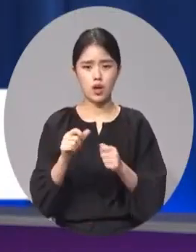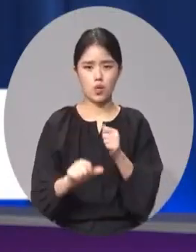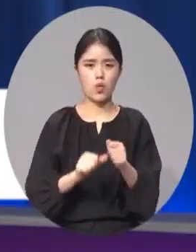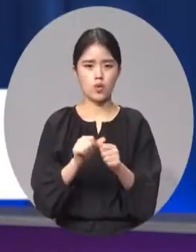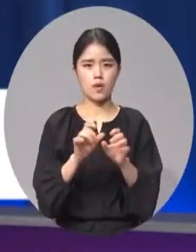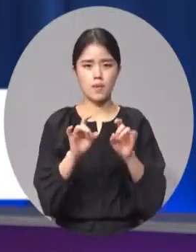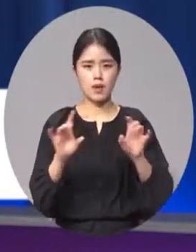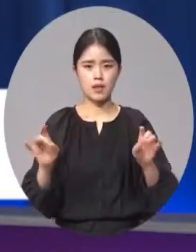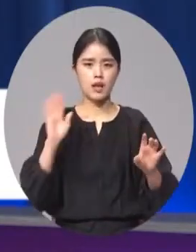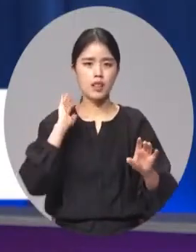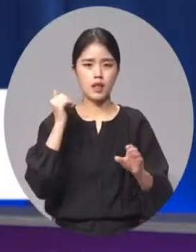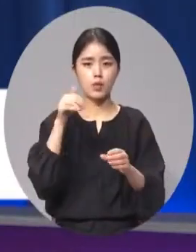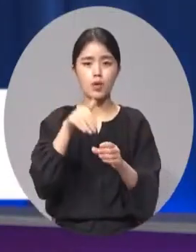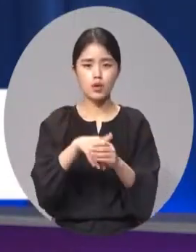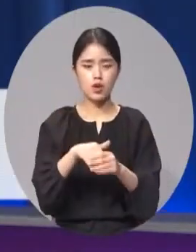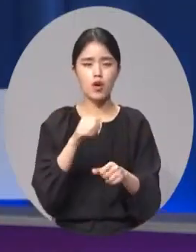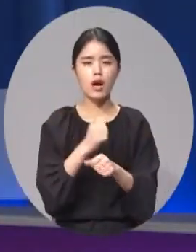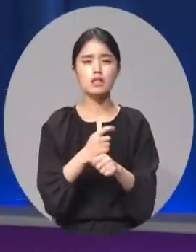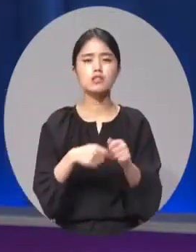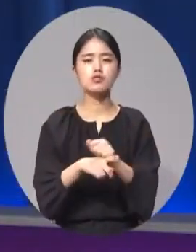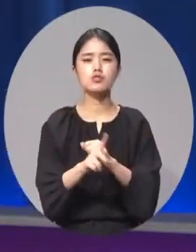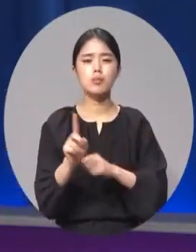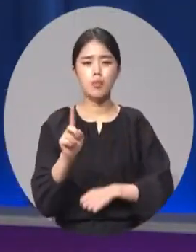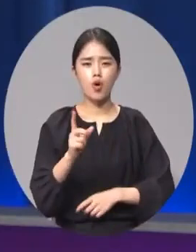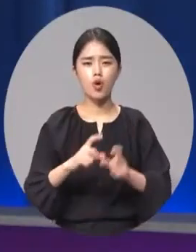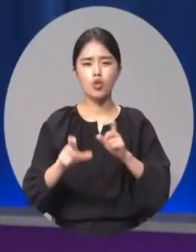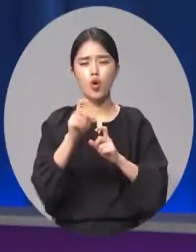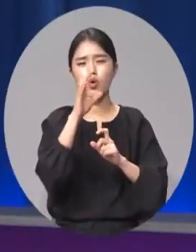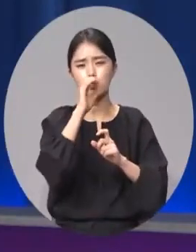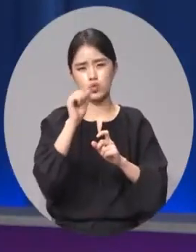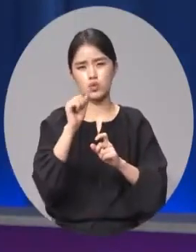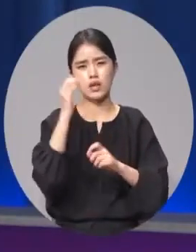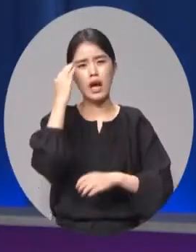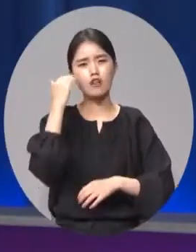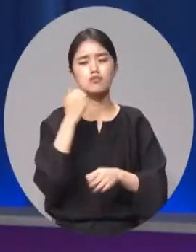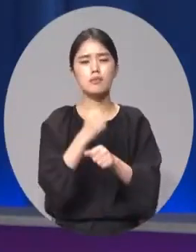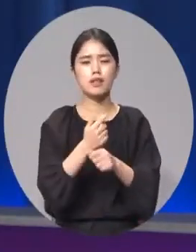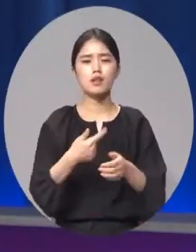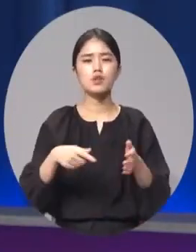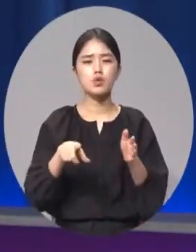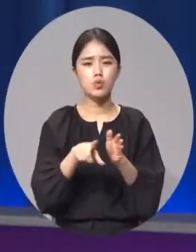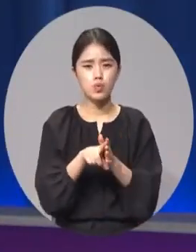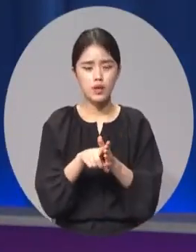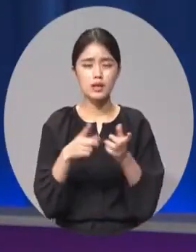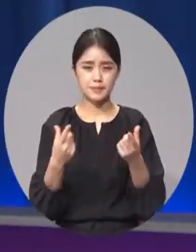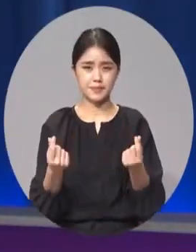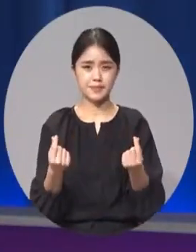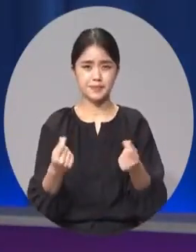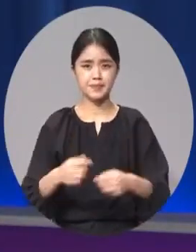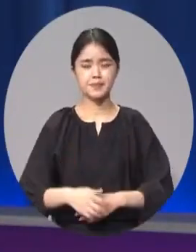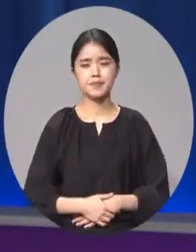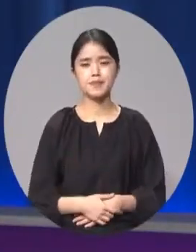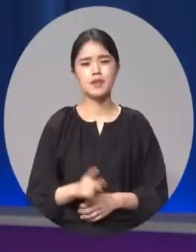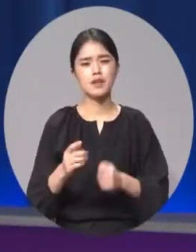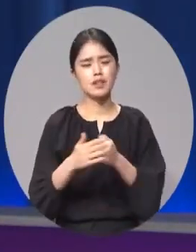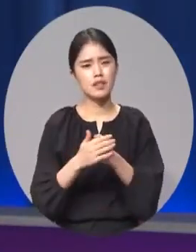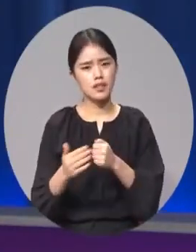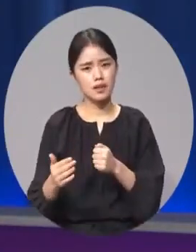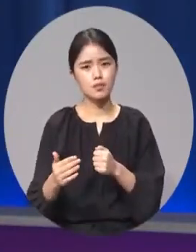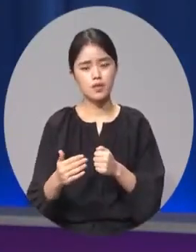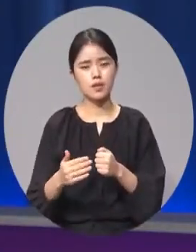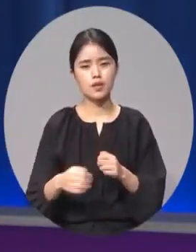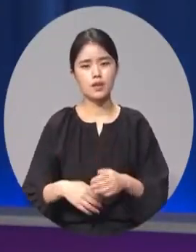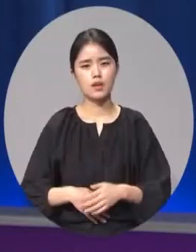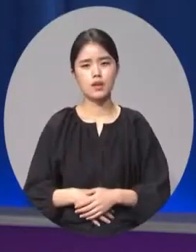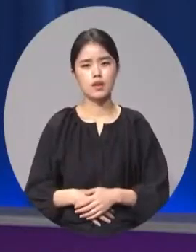대통령 선거를 치른 응가 더 좋은 대한민국을 만들기 위해서 아니겠습니까 그렇죠 그래서 사실은